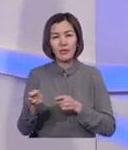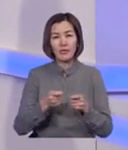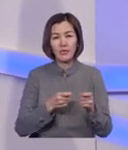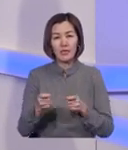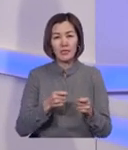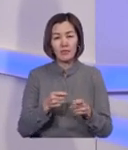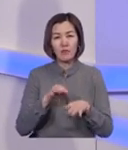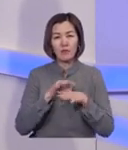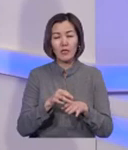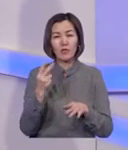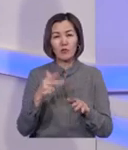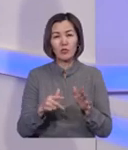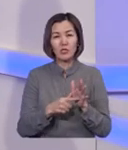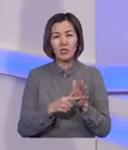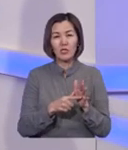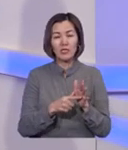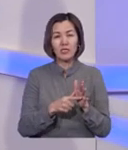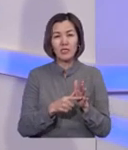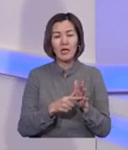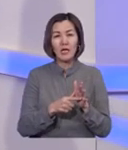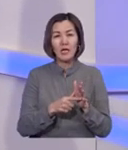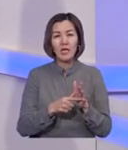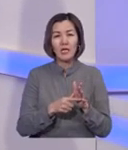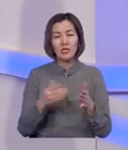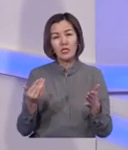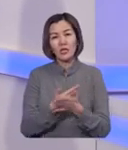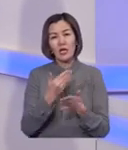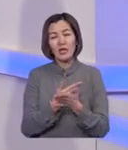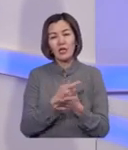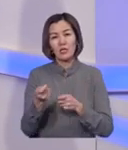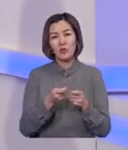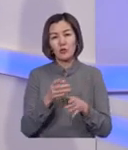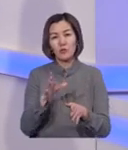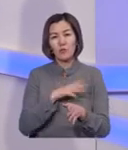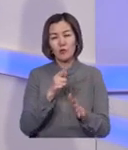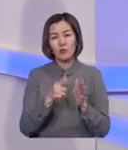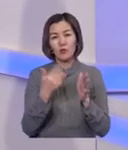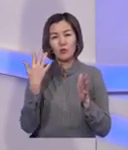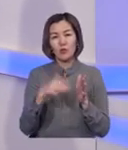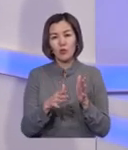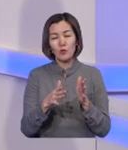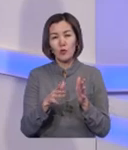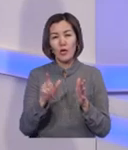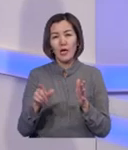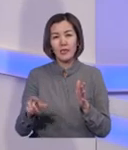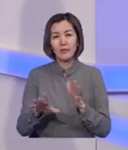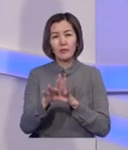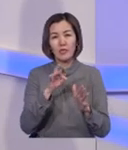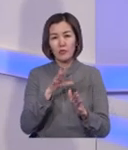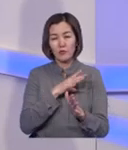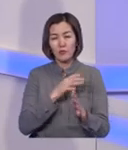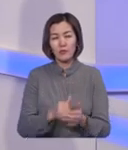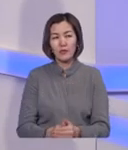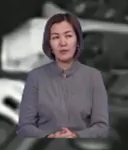ол 37 жасында ойламаған жерден диктор атанды. 750 үміткердің ішінен Зұлқия Мұқанқызына таңдау түсіпті.